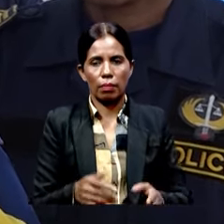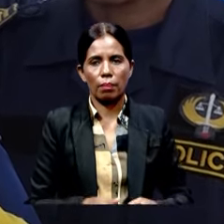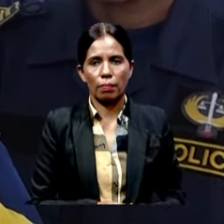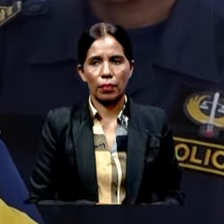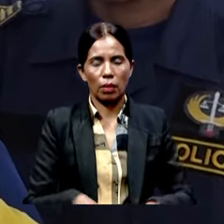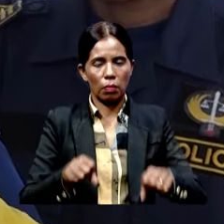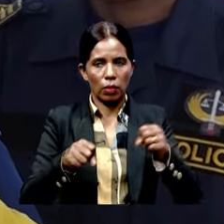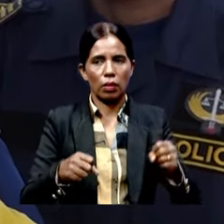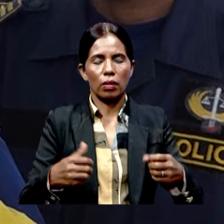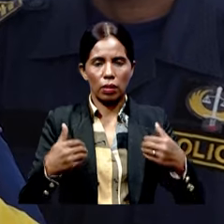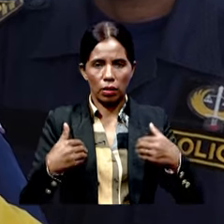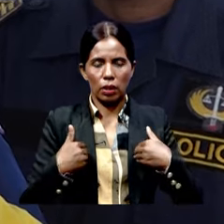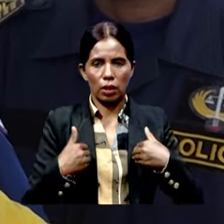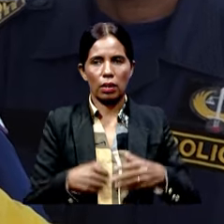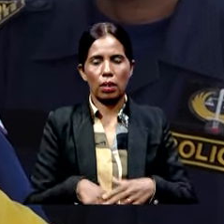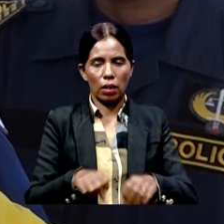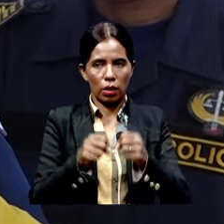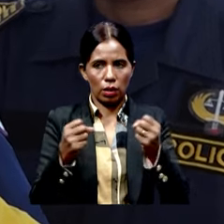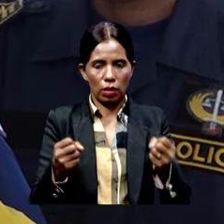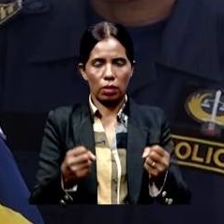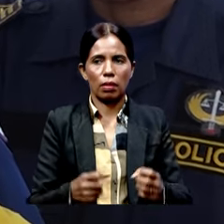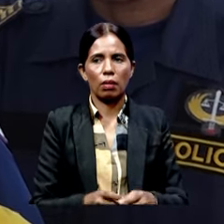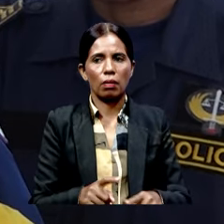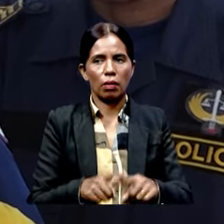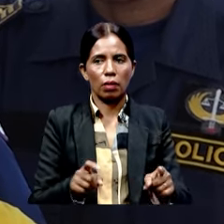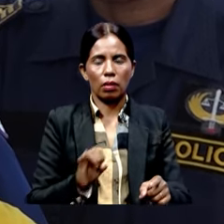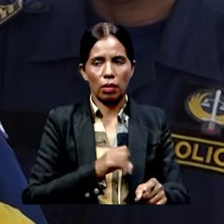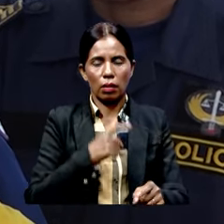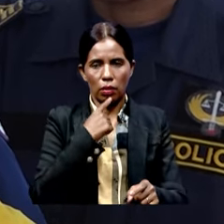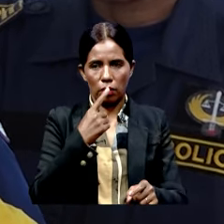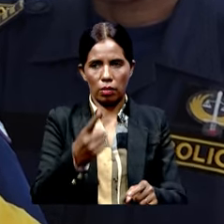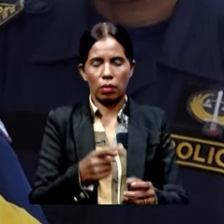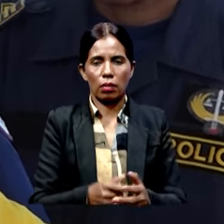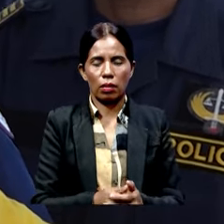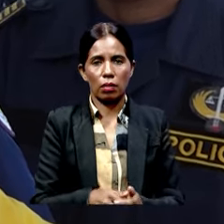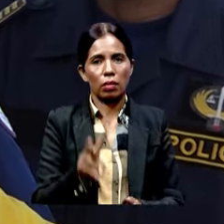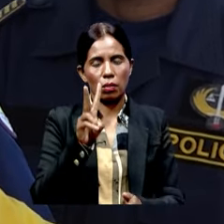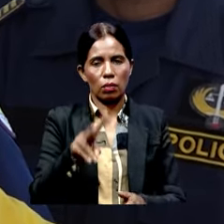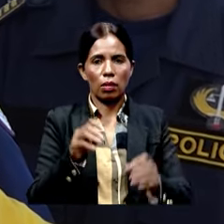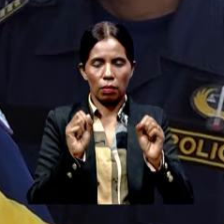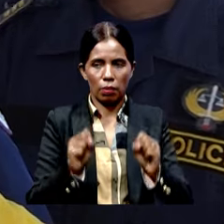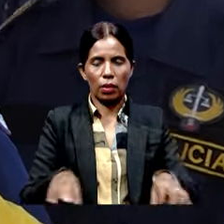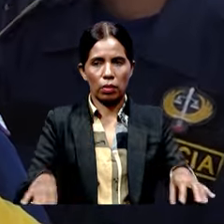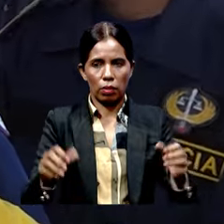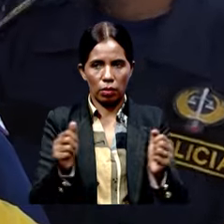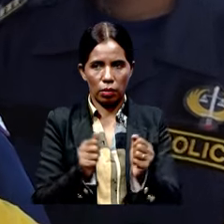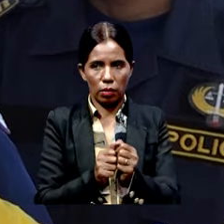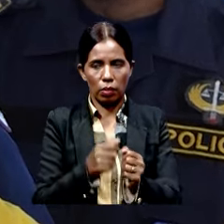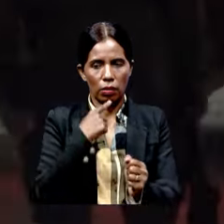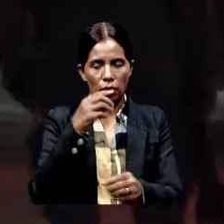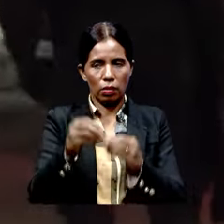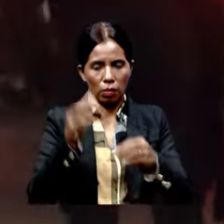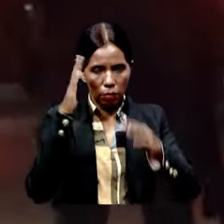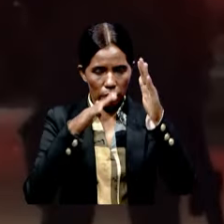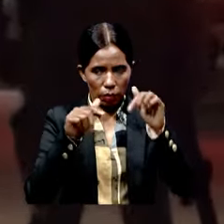motor ma ia kunisaun atituan mai be au espera katak parte rua bele konkorra para hori hatene kon problema